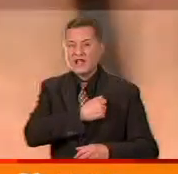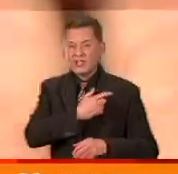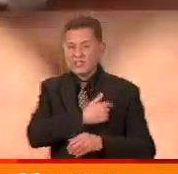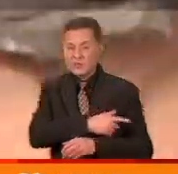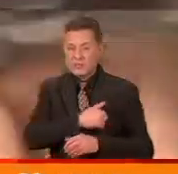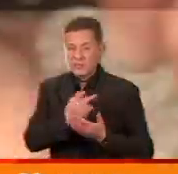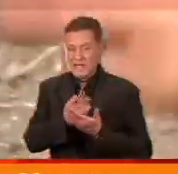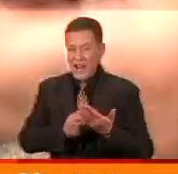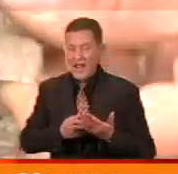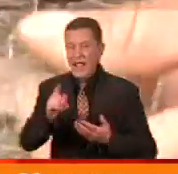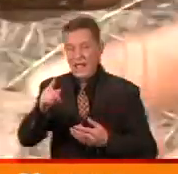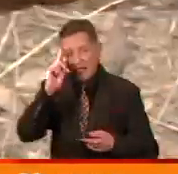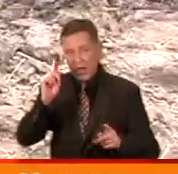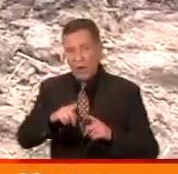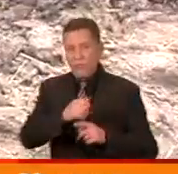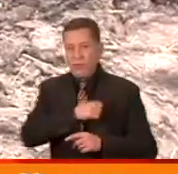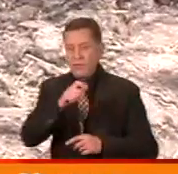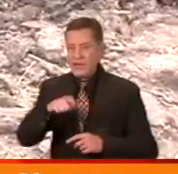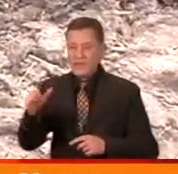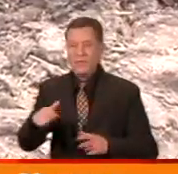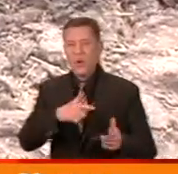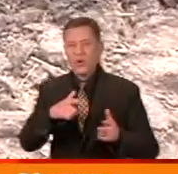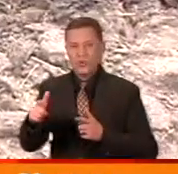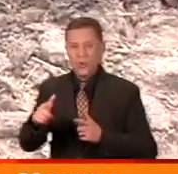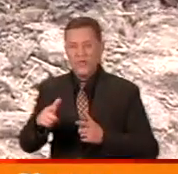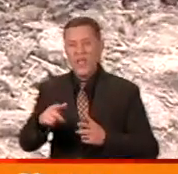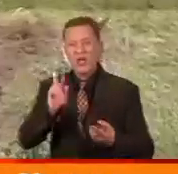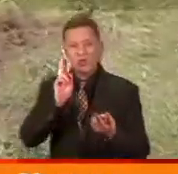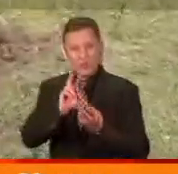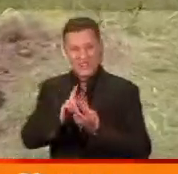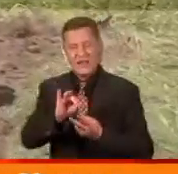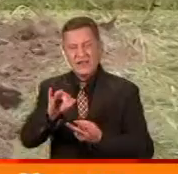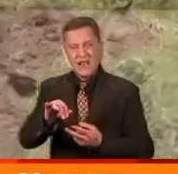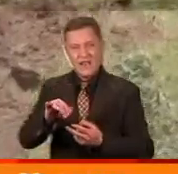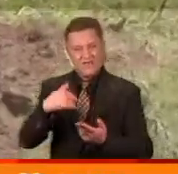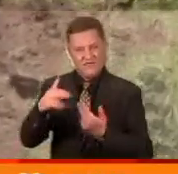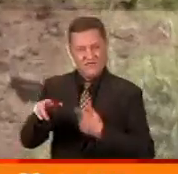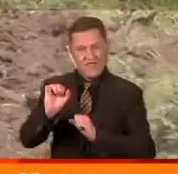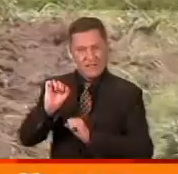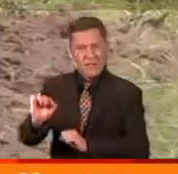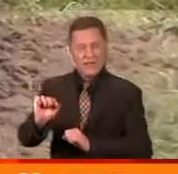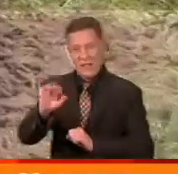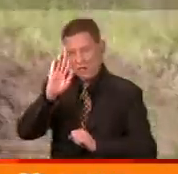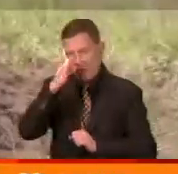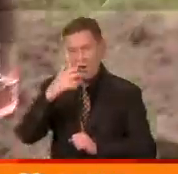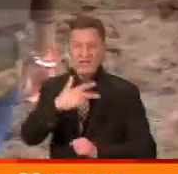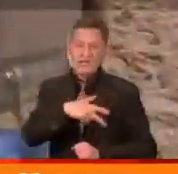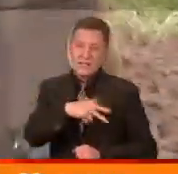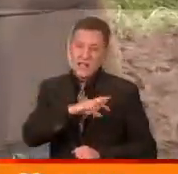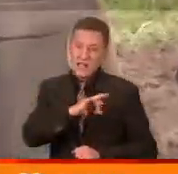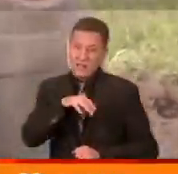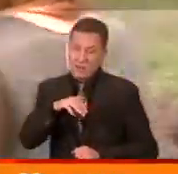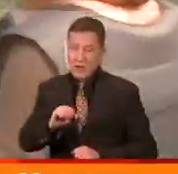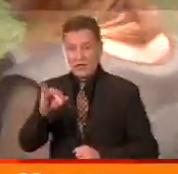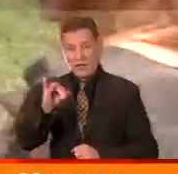побратими, що лишаються на позиціях, запевняють, готові зустріти і відбити ворога. З 30 марта, з прошлого обстрілу, і от